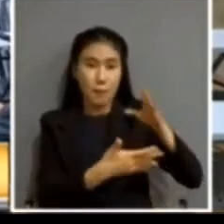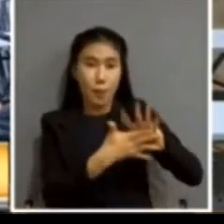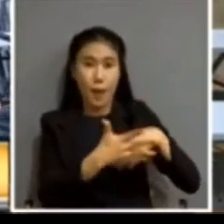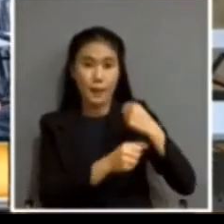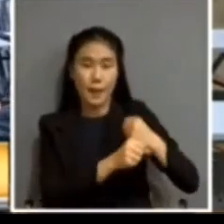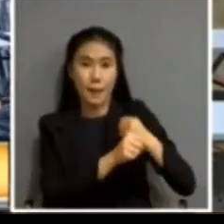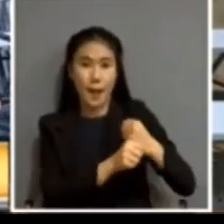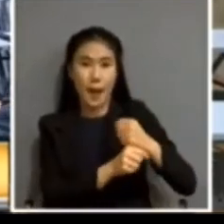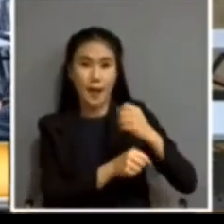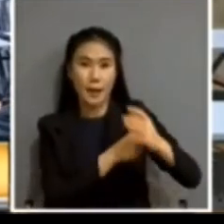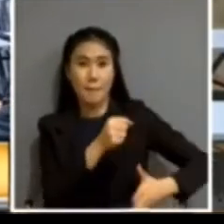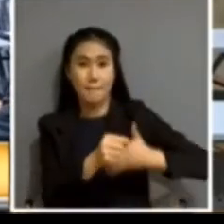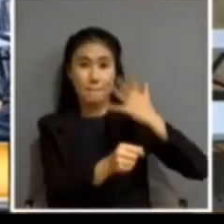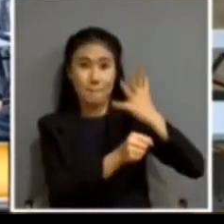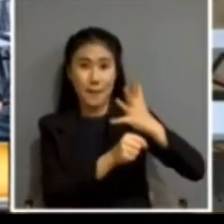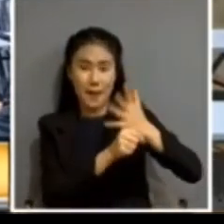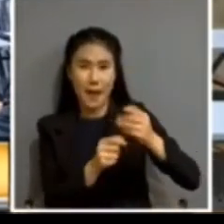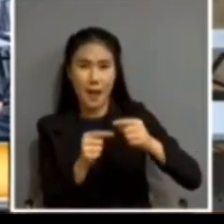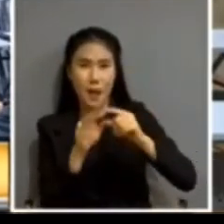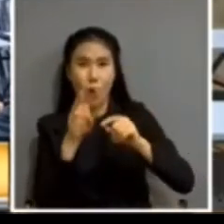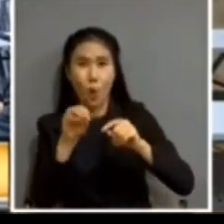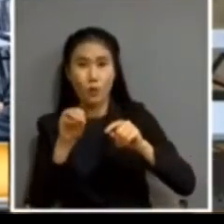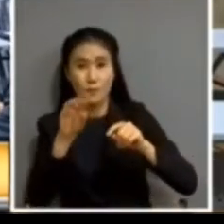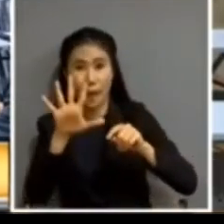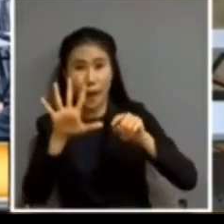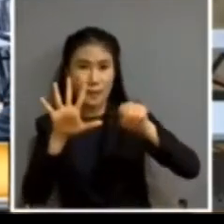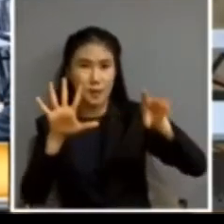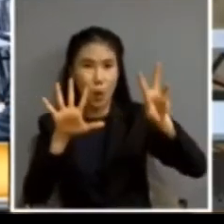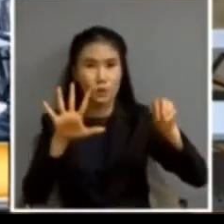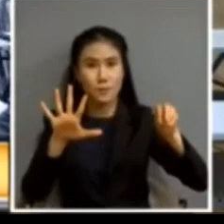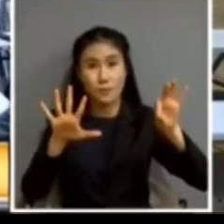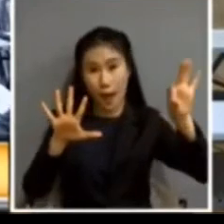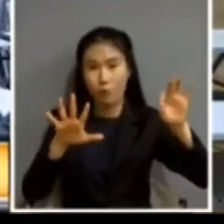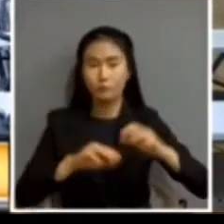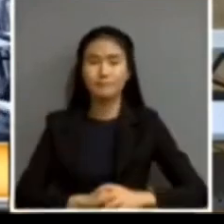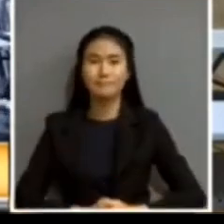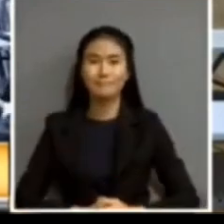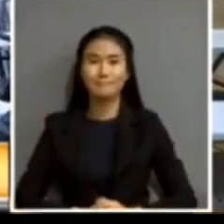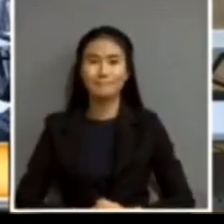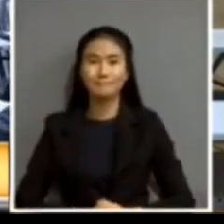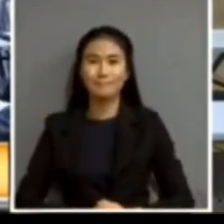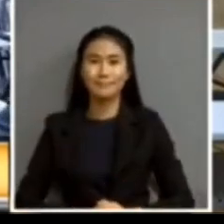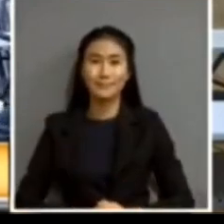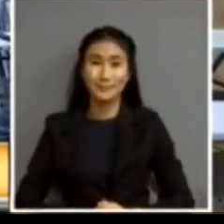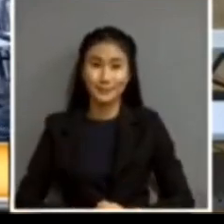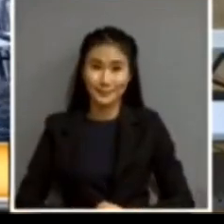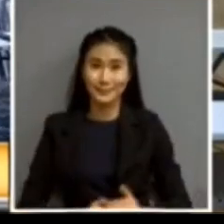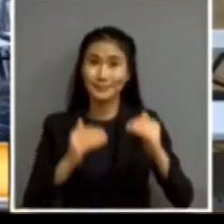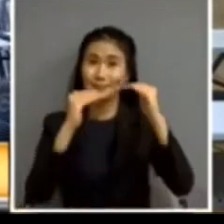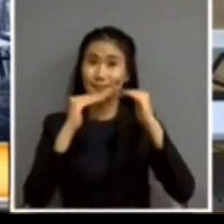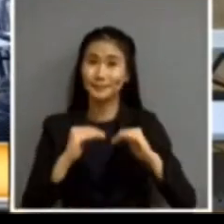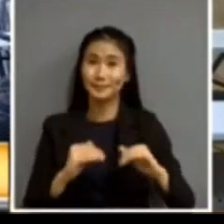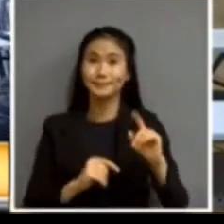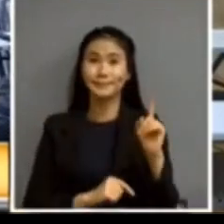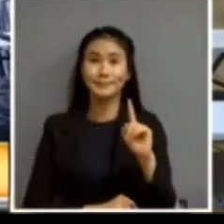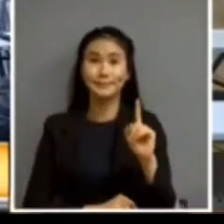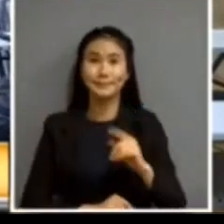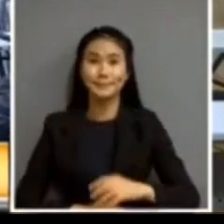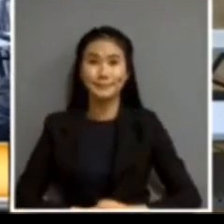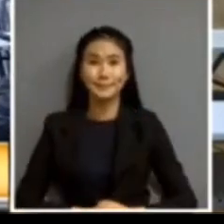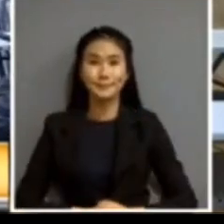ปีนั่นคือปี65ถึงปี69ครับท่านประธานครับต่อไปครับปี